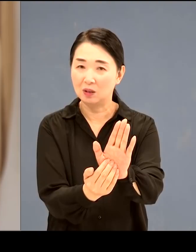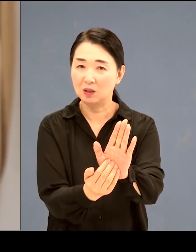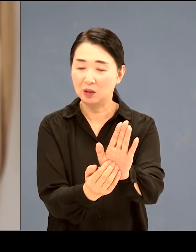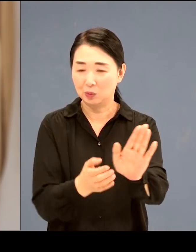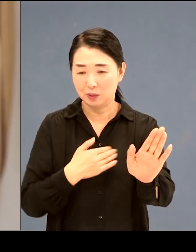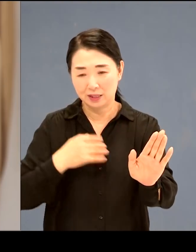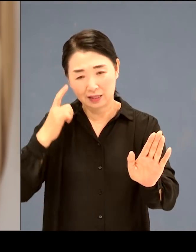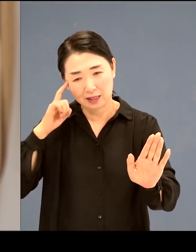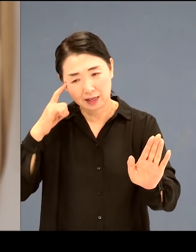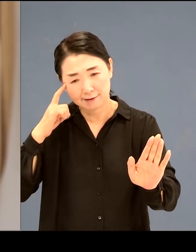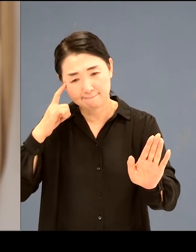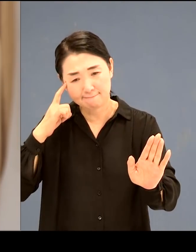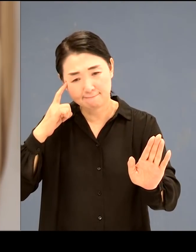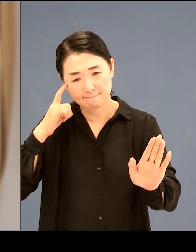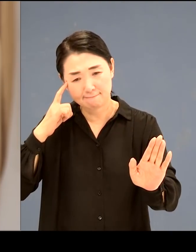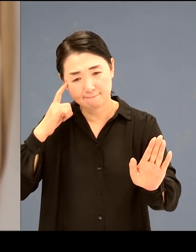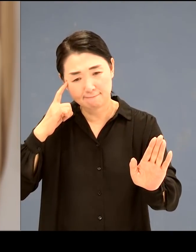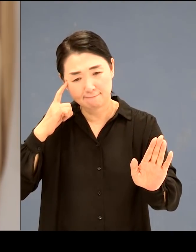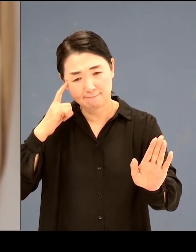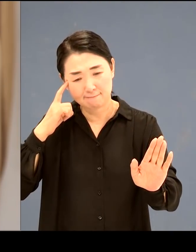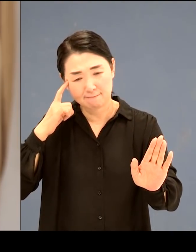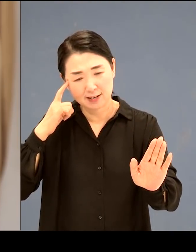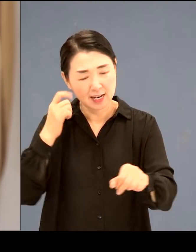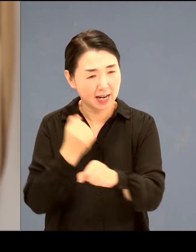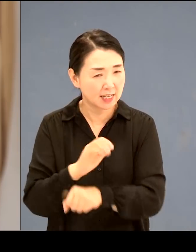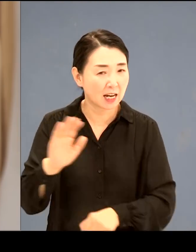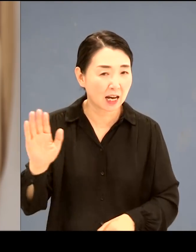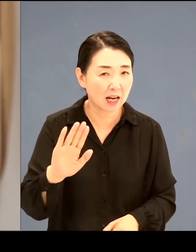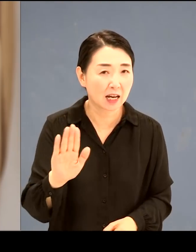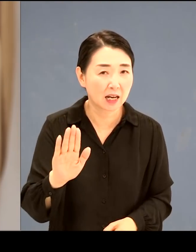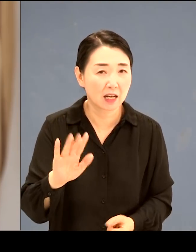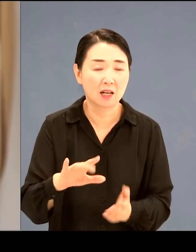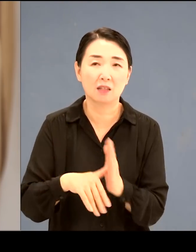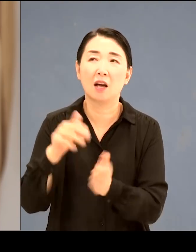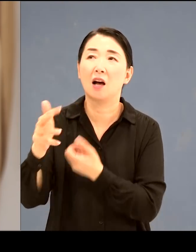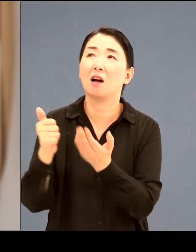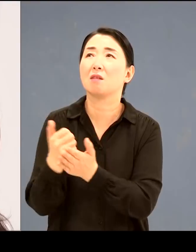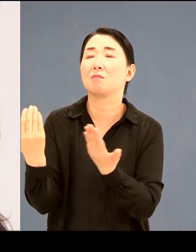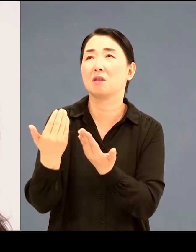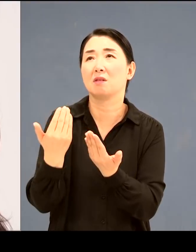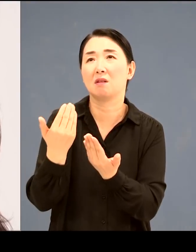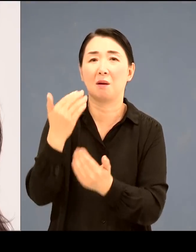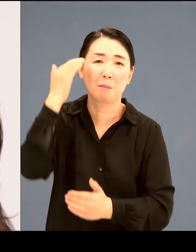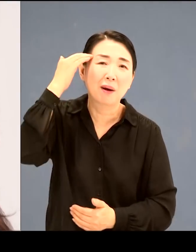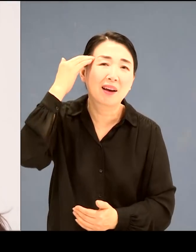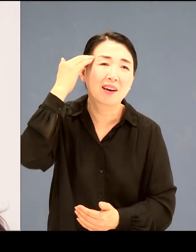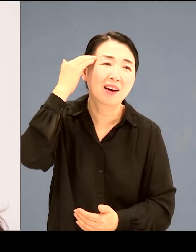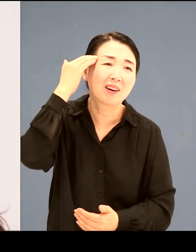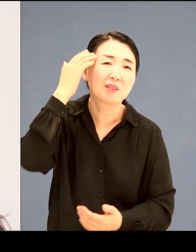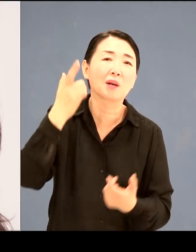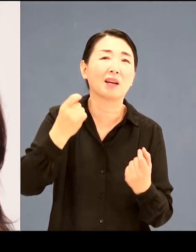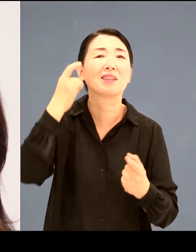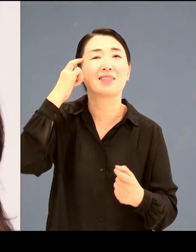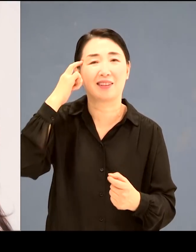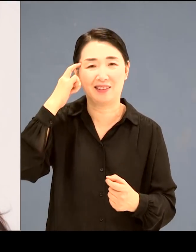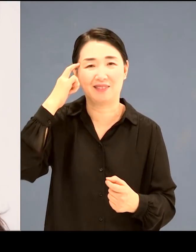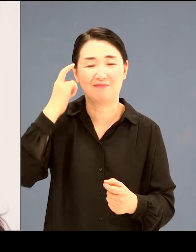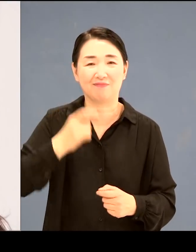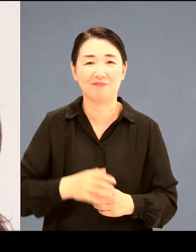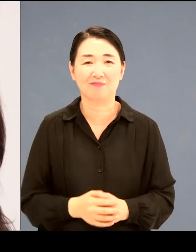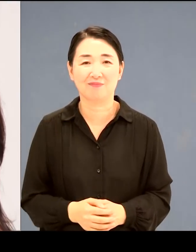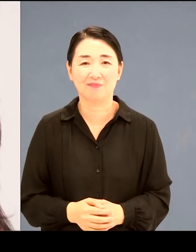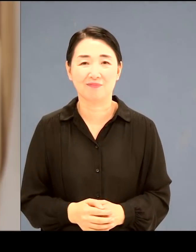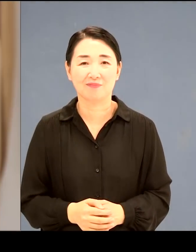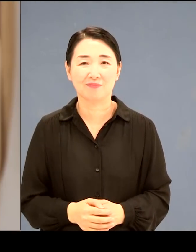내 생각으로 안 한다면 이게 하나님의 일을 방해하는 걸 수도 있겠다. 그 생각이